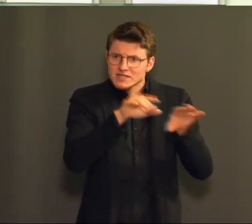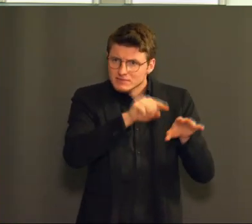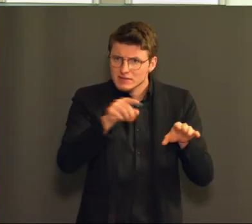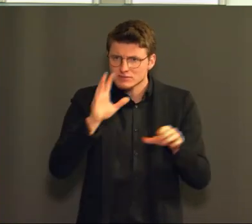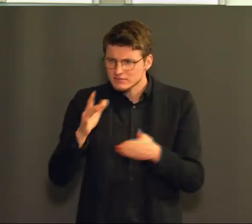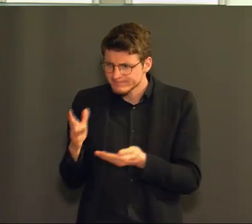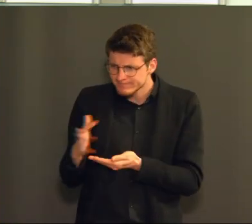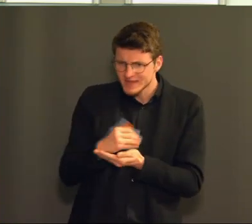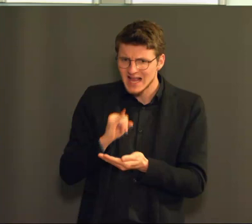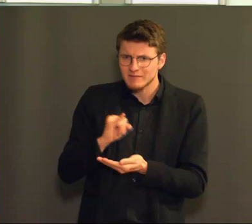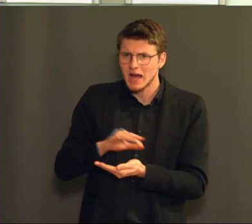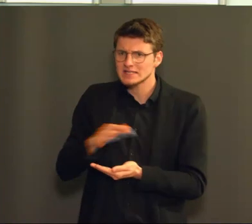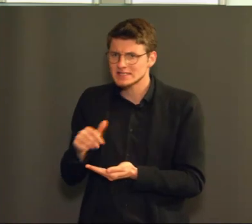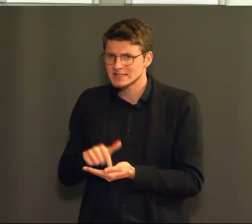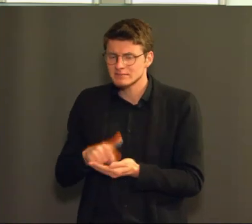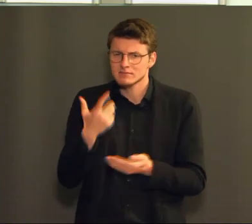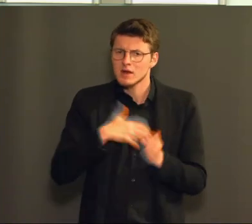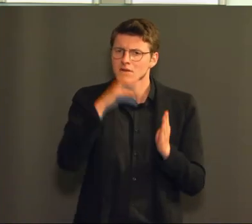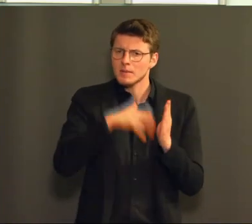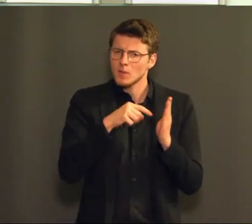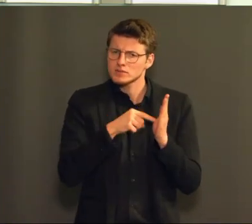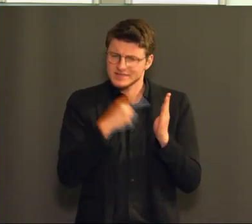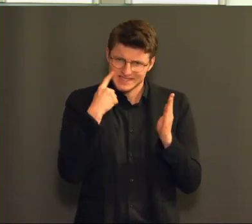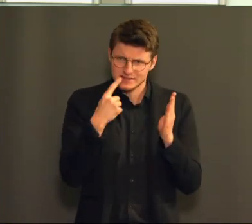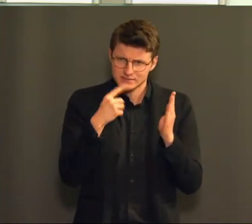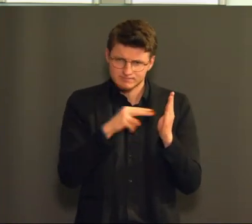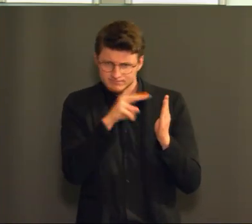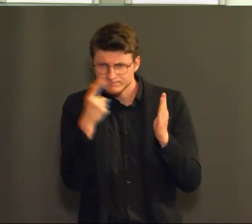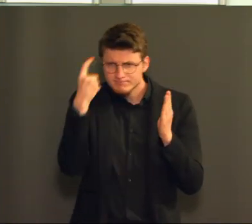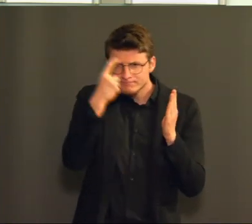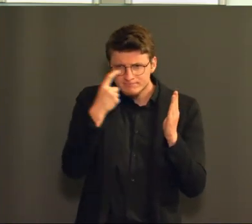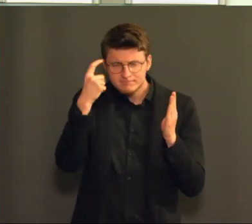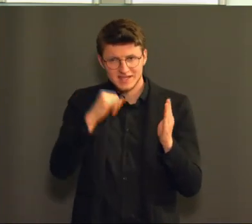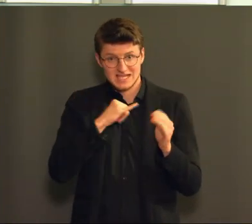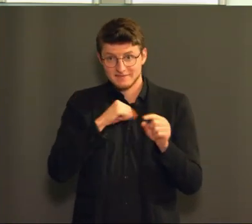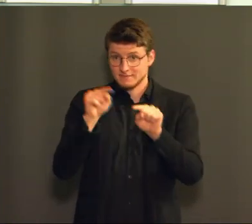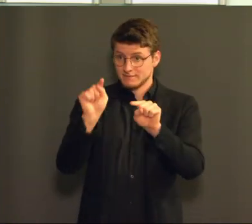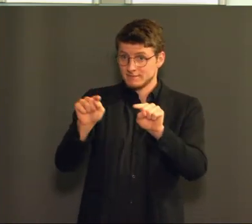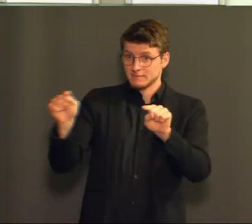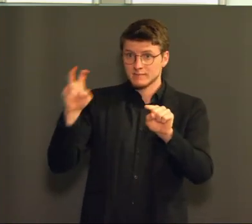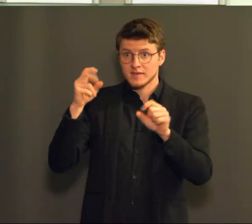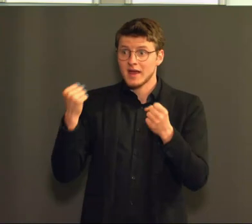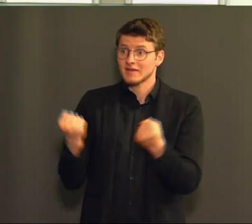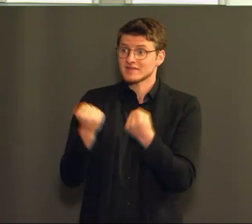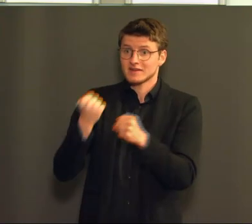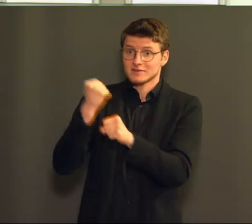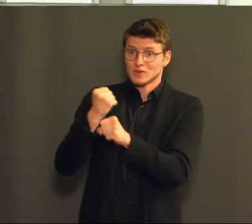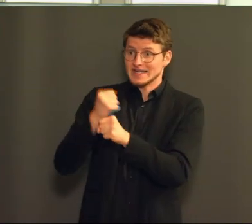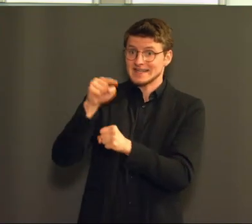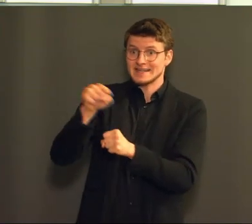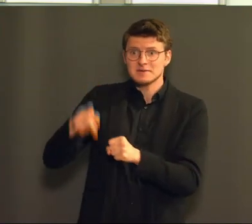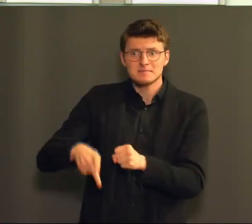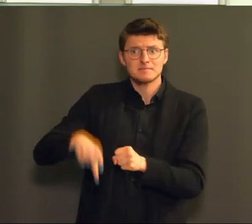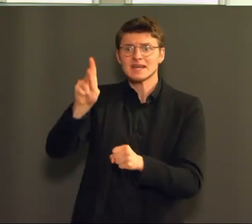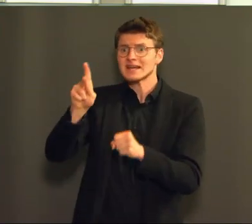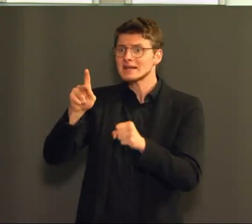hebben we een antwoord gezocht naar de vragen: zijn er sectoriële activiteiten die in het bijzonder zijn blootgesteld aan